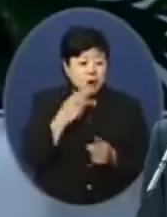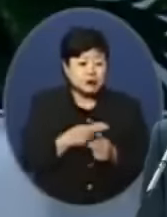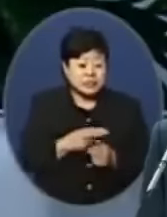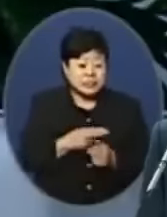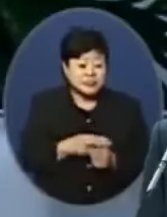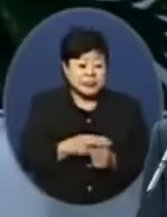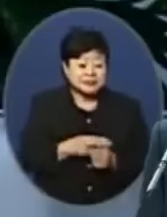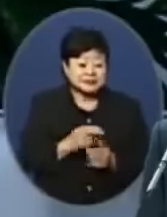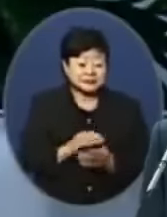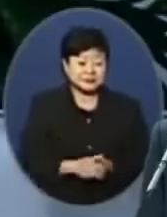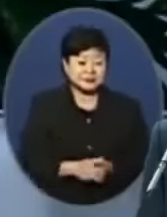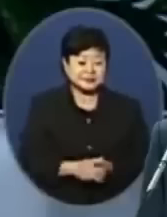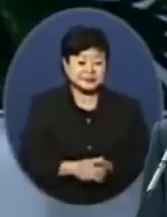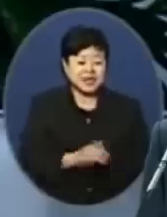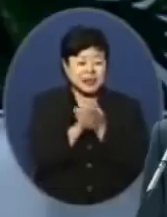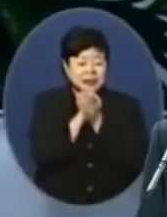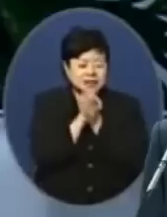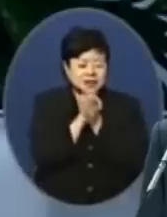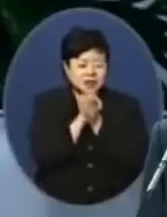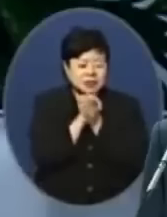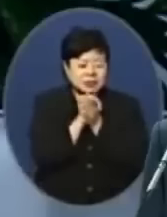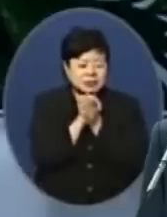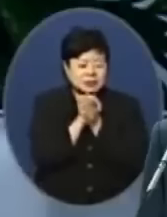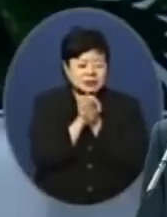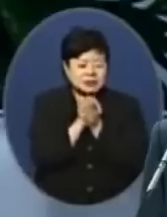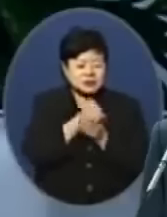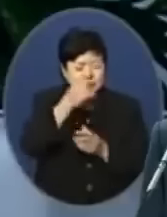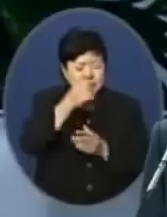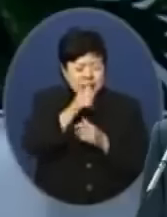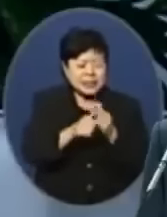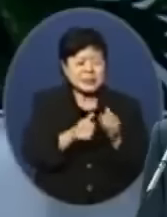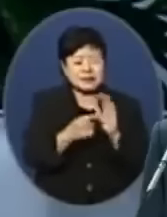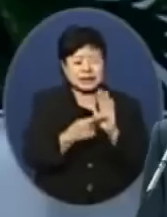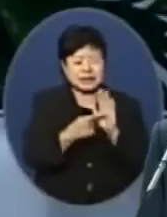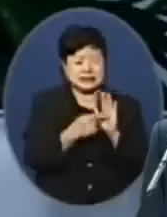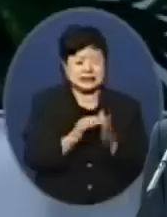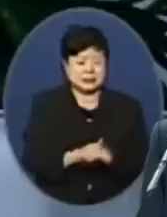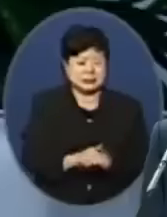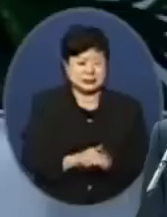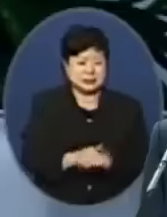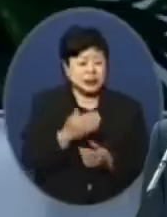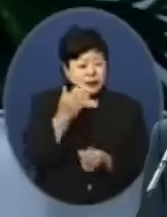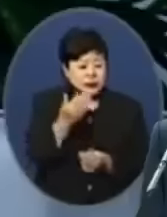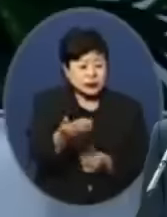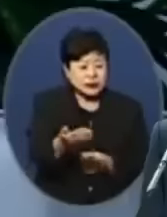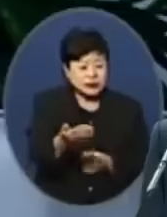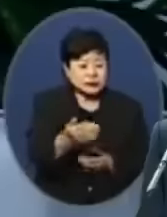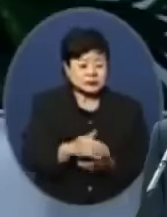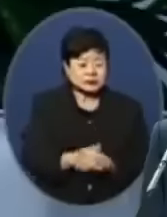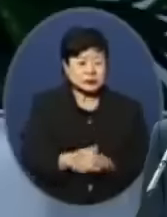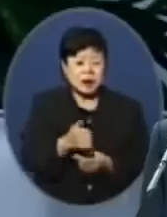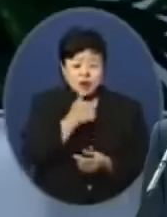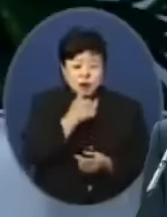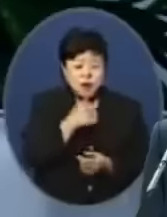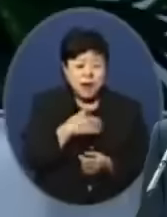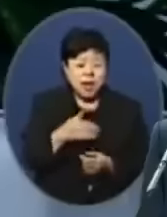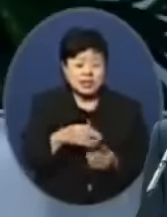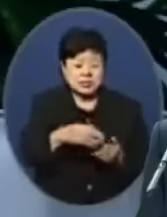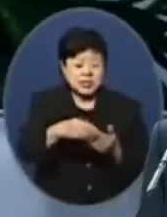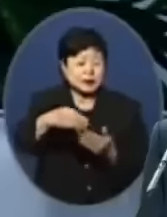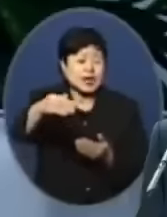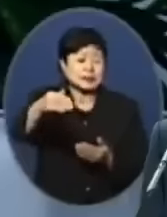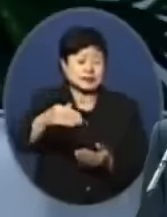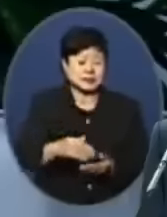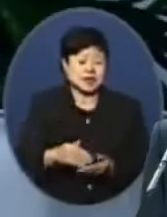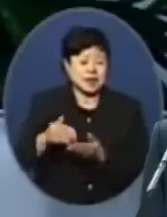선생이 기도하는데 꿈에 하나님이 나타나셔서 너희들을 로마까지 데리고 가야 되니까